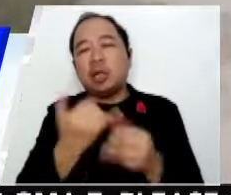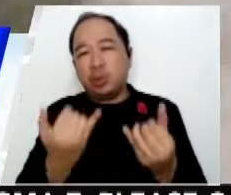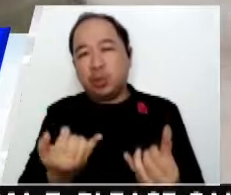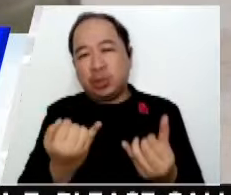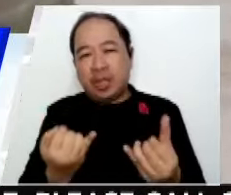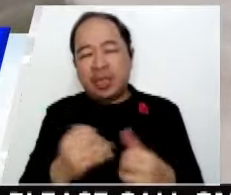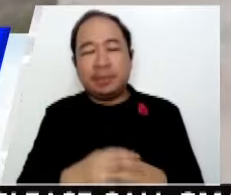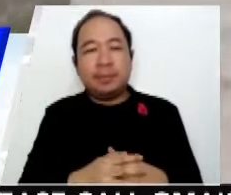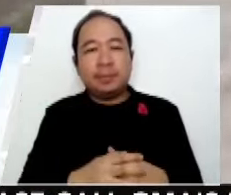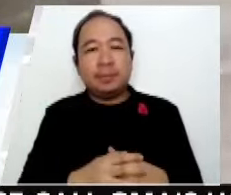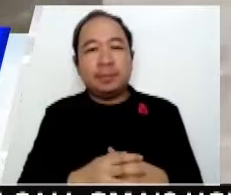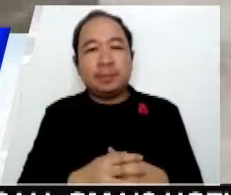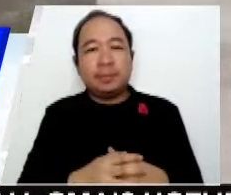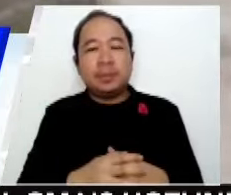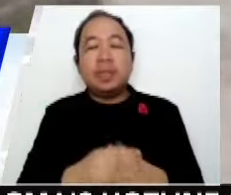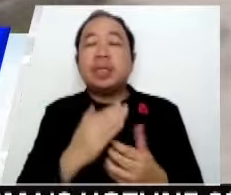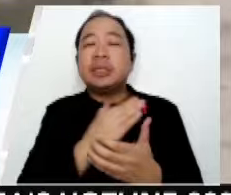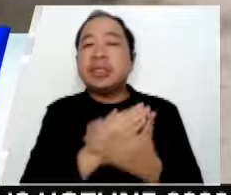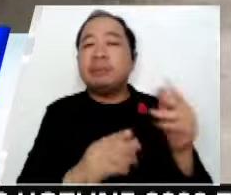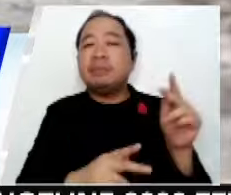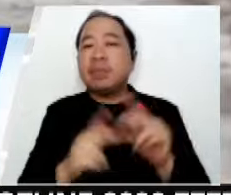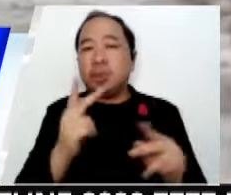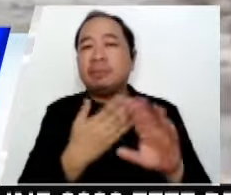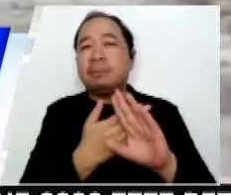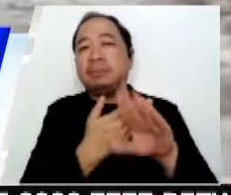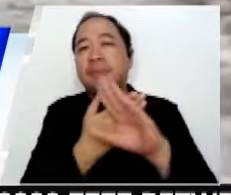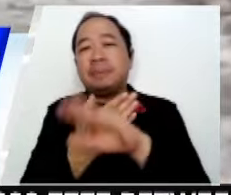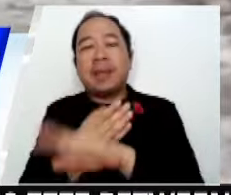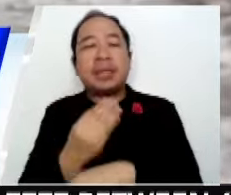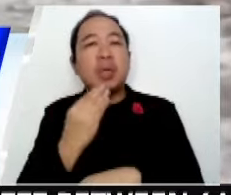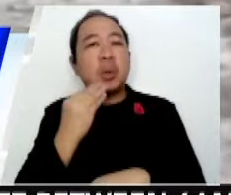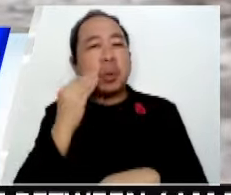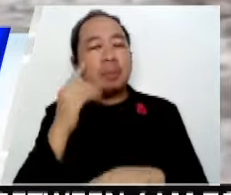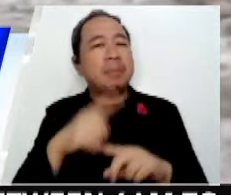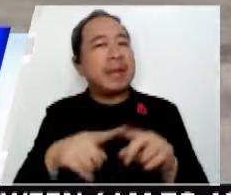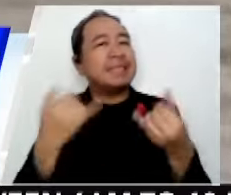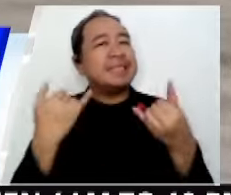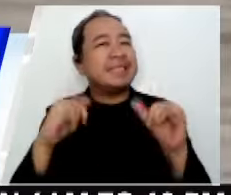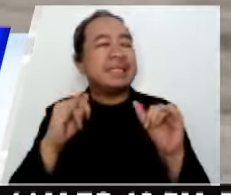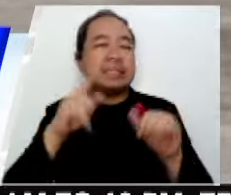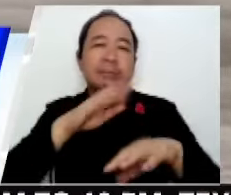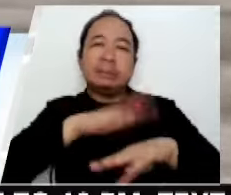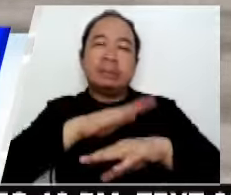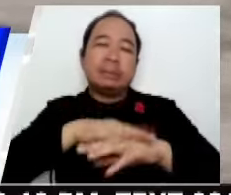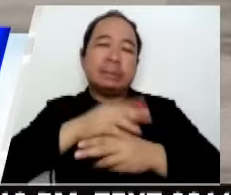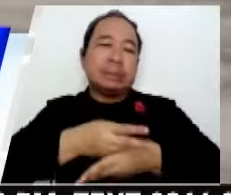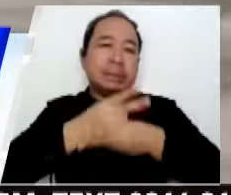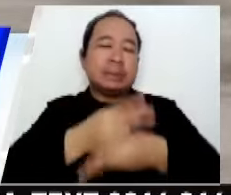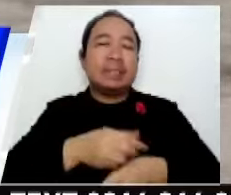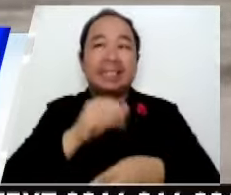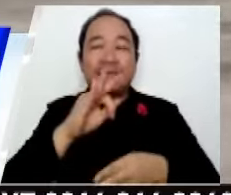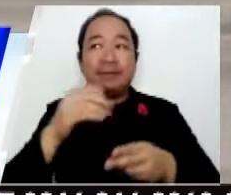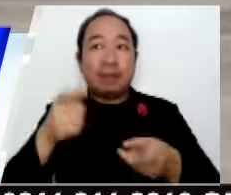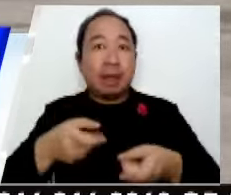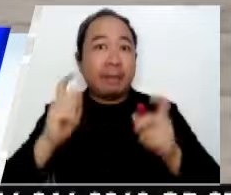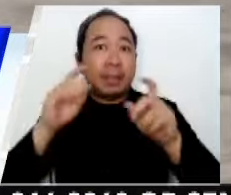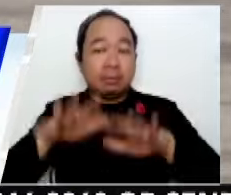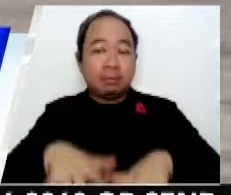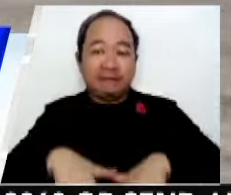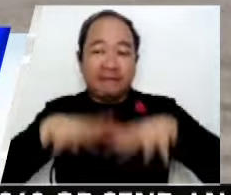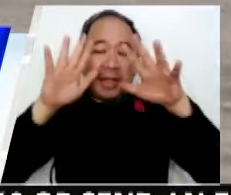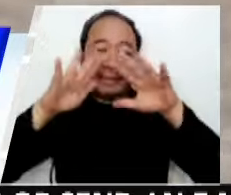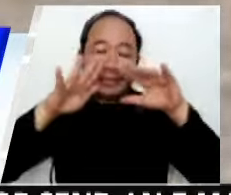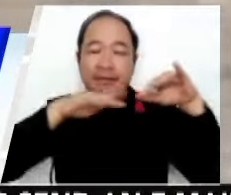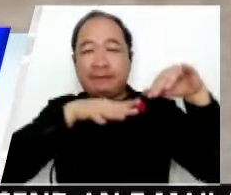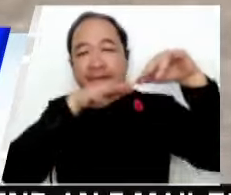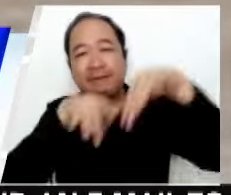rin ang mga evacuee sa kani-kanilang mga bahay, pero patuloy na pinag-iingat sakaling makaranas ng flash flood, lalo na kung may kalakasan pang